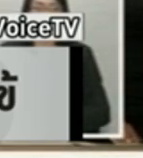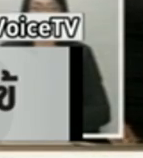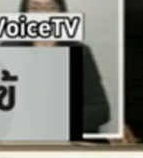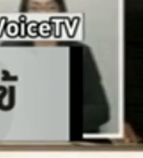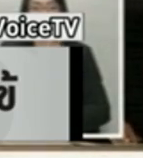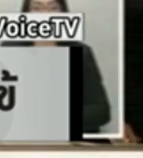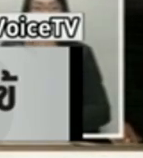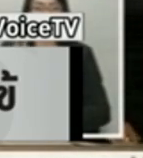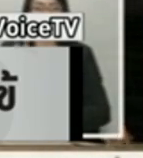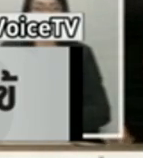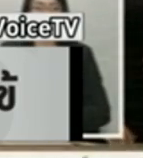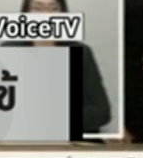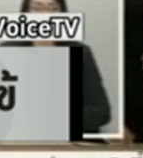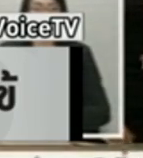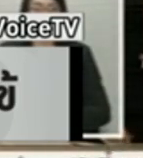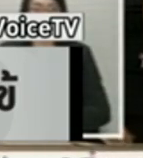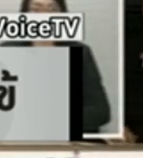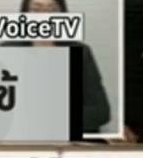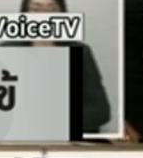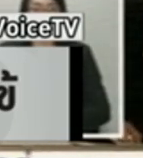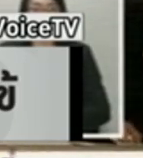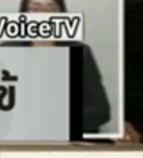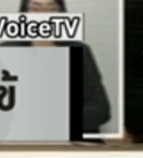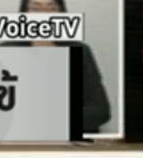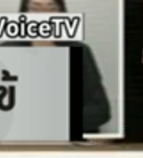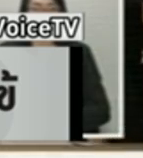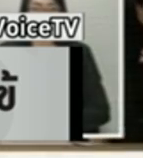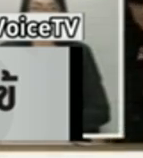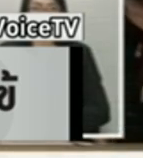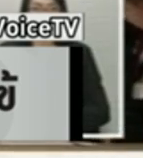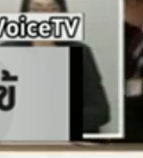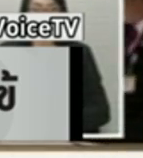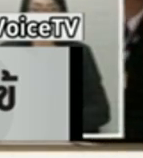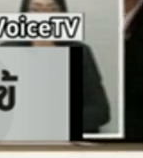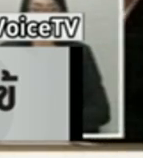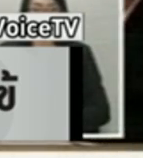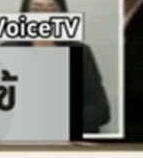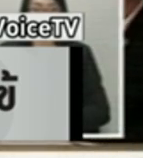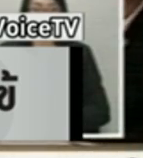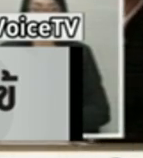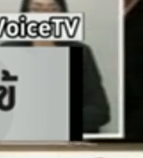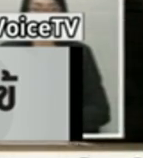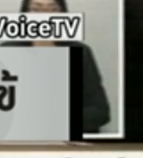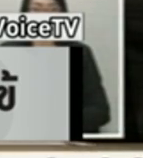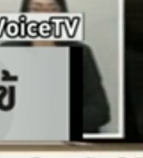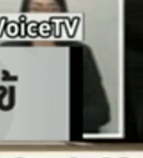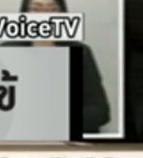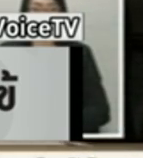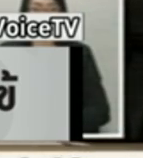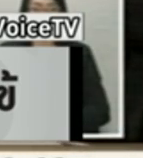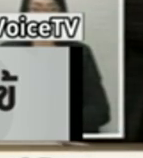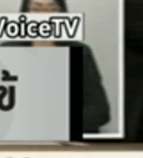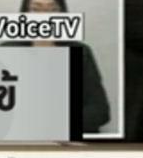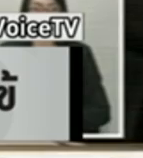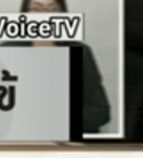าผลกระทบของการใช้มาตรา44ครั้งนี้มาเป็นเกมการต่อสู้ของฝ่ายค้านกับฝ่ายรัฐบาลในสภาผลคือรัฐบาลชน